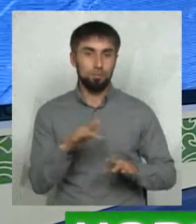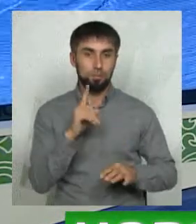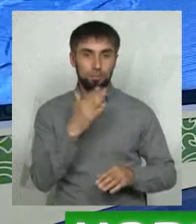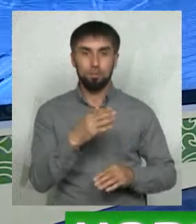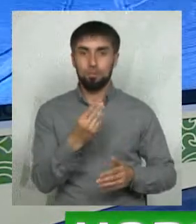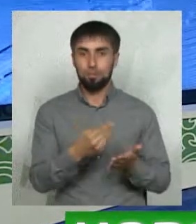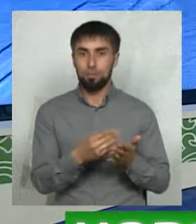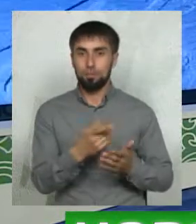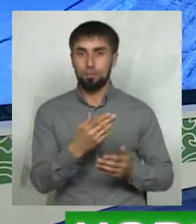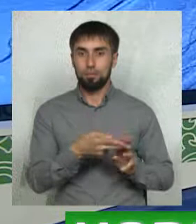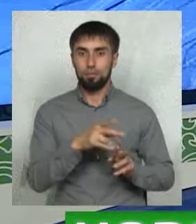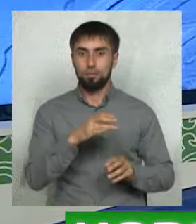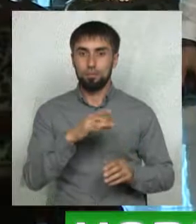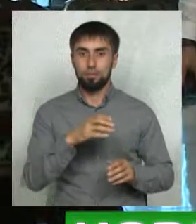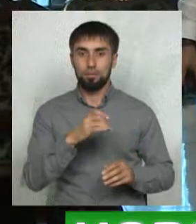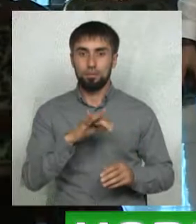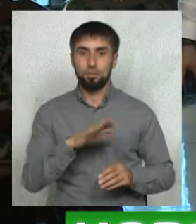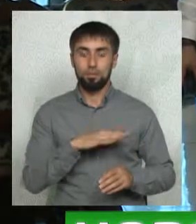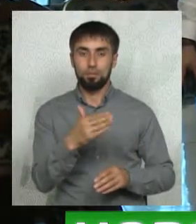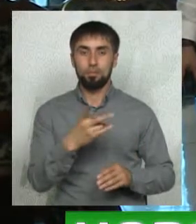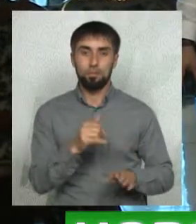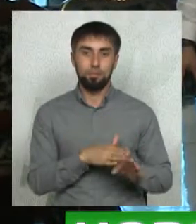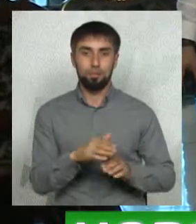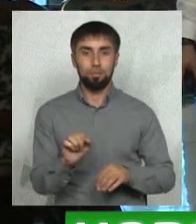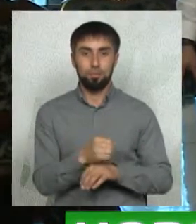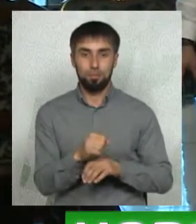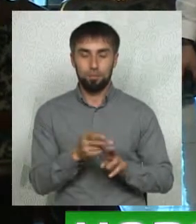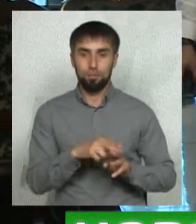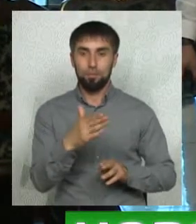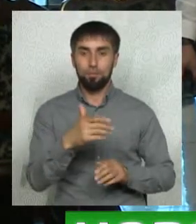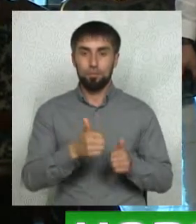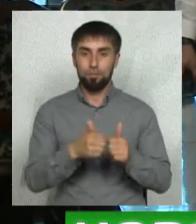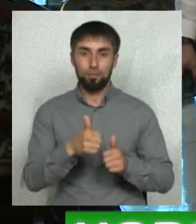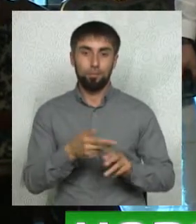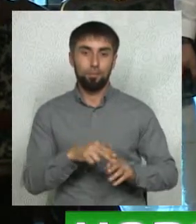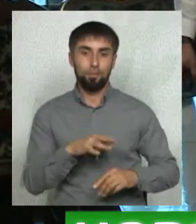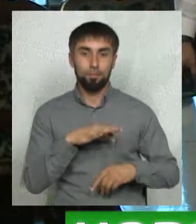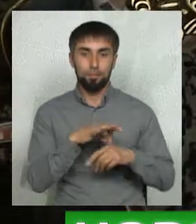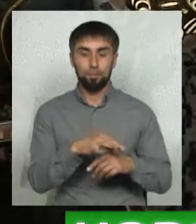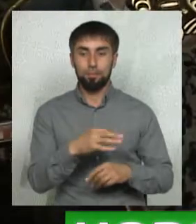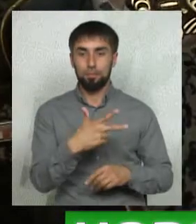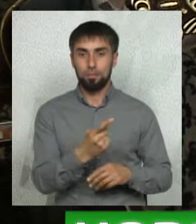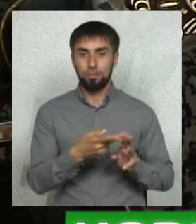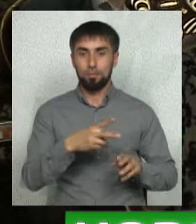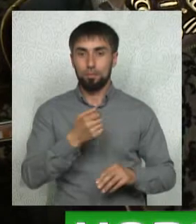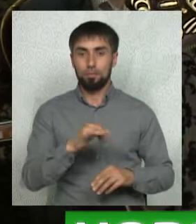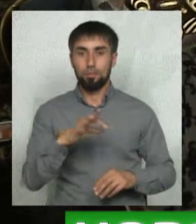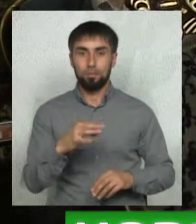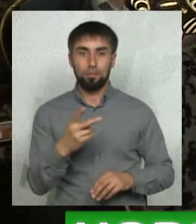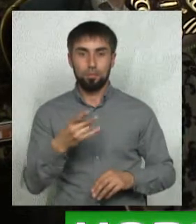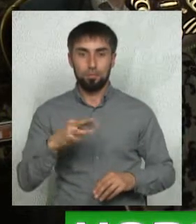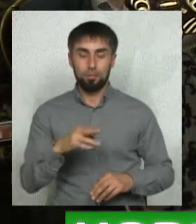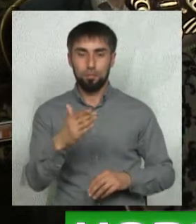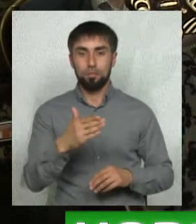денежными средствами на реализацию идей победителей. Конкурс Росмолодежи проходил с 31 мая по 2 июня.